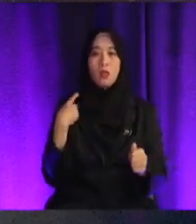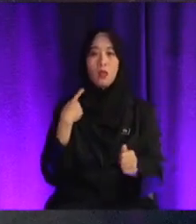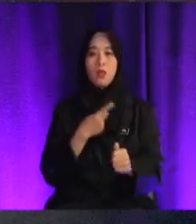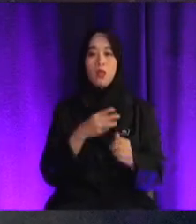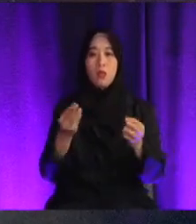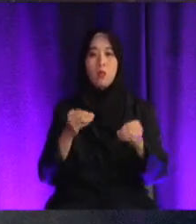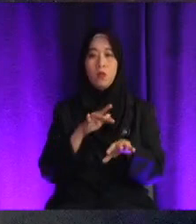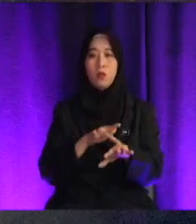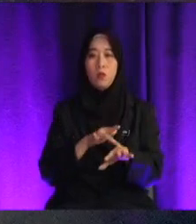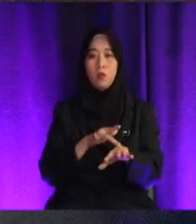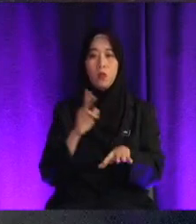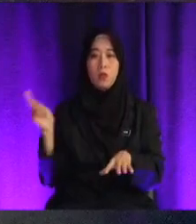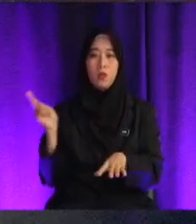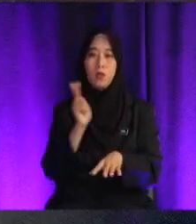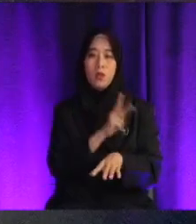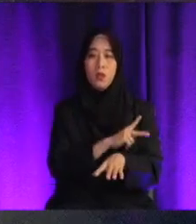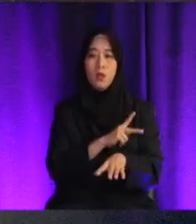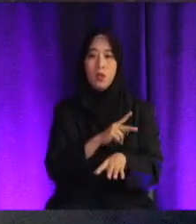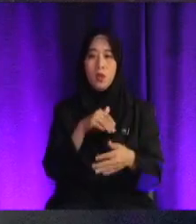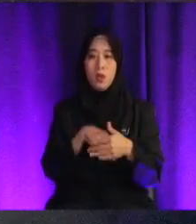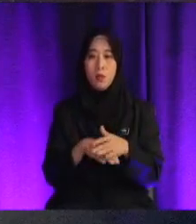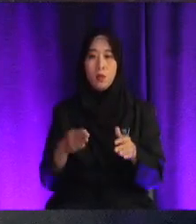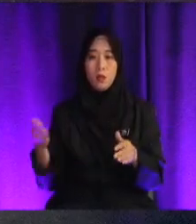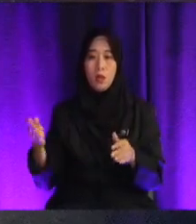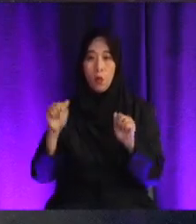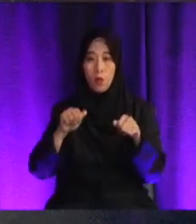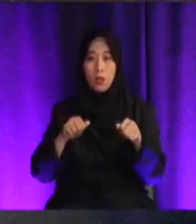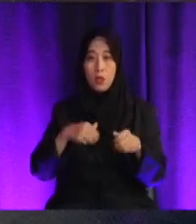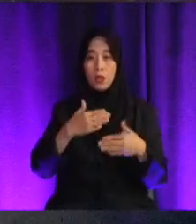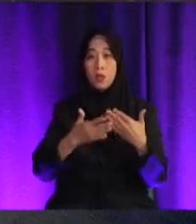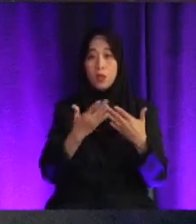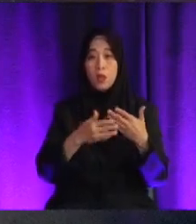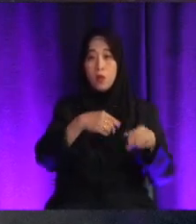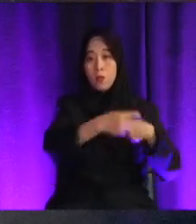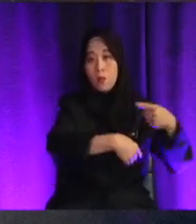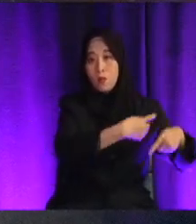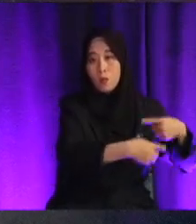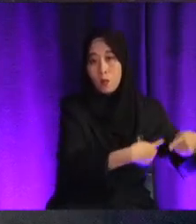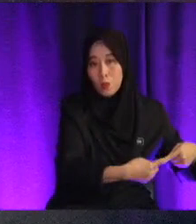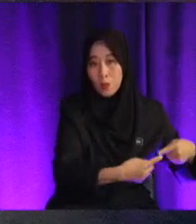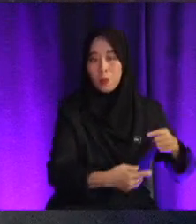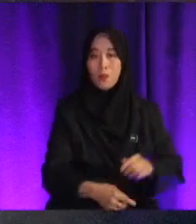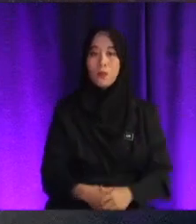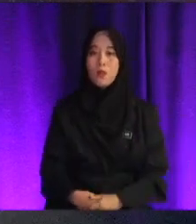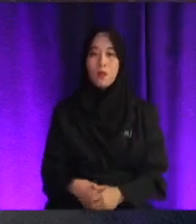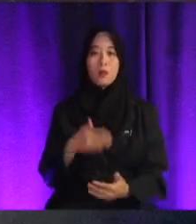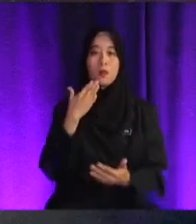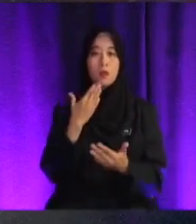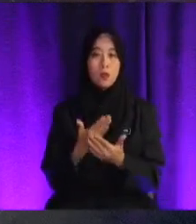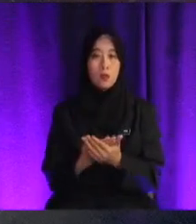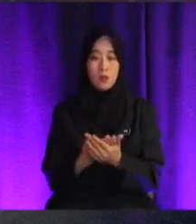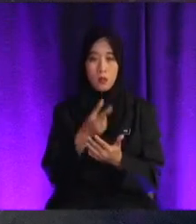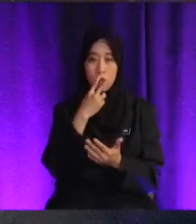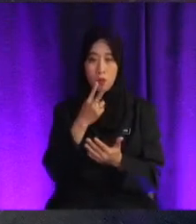dan kanan. Jadi benda ni dalam bentuk yang senang bergolek. Macam tu. Okey. Baik, jadi saya akan letakkan dekat